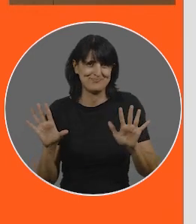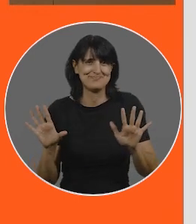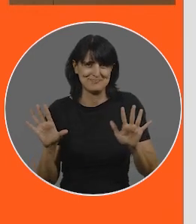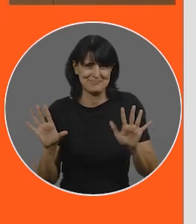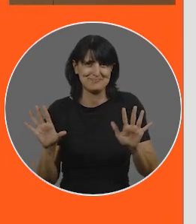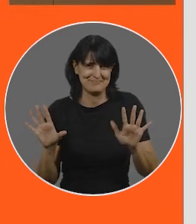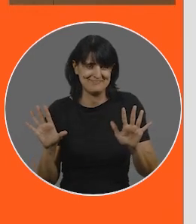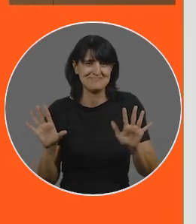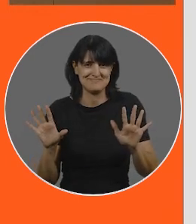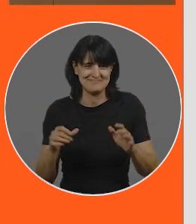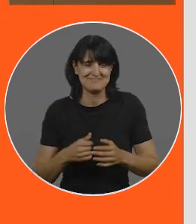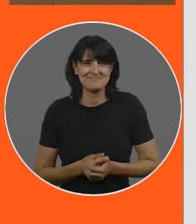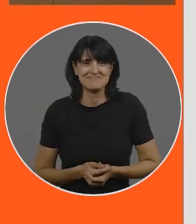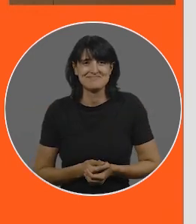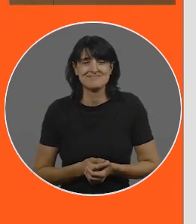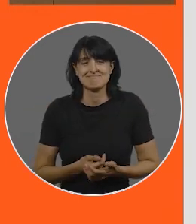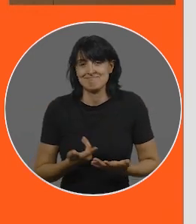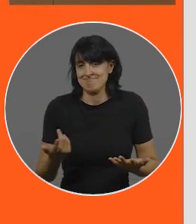és el meu negoci.